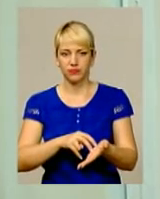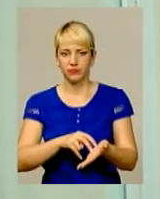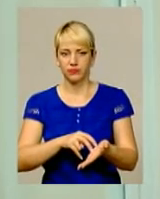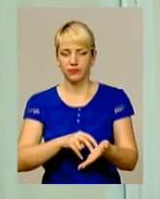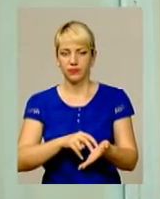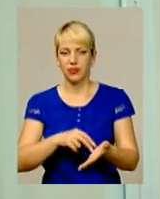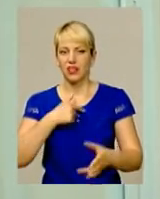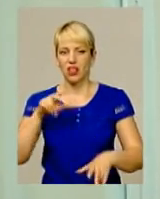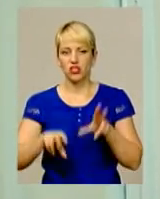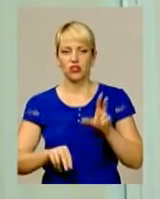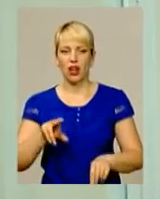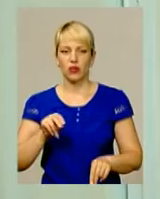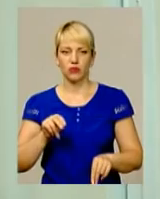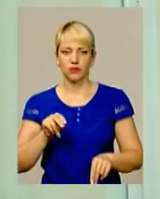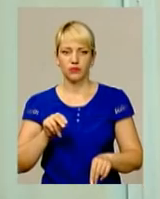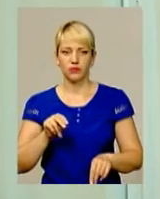считаю